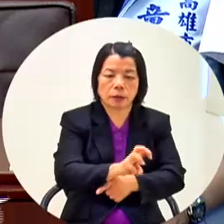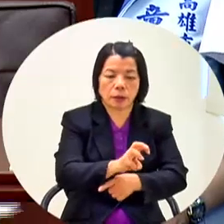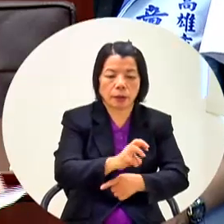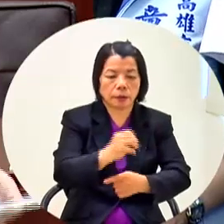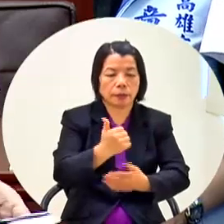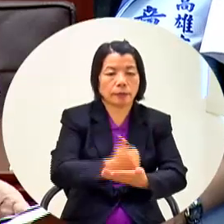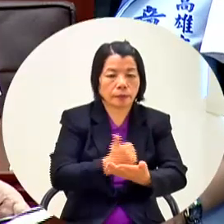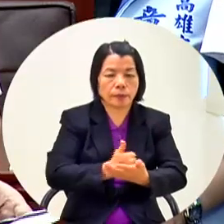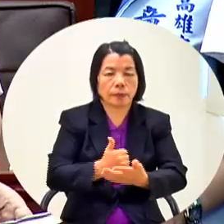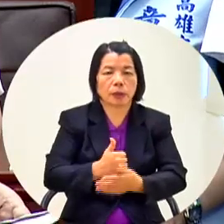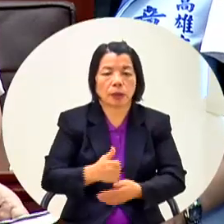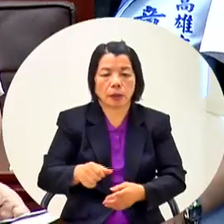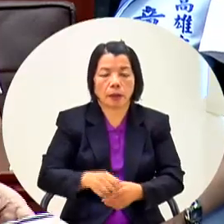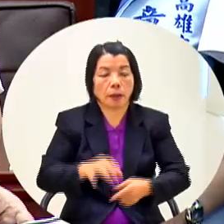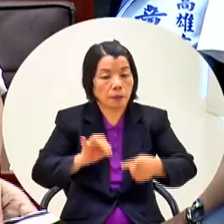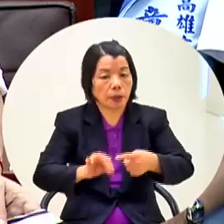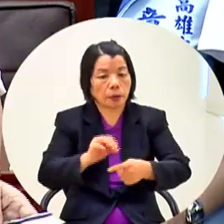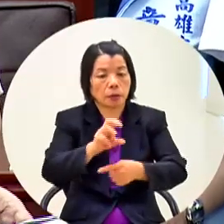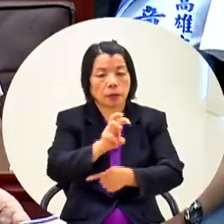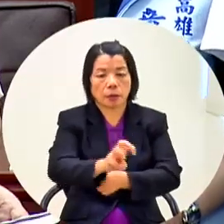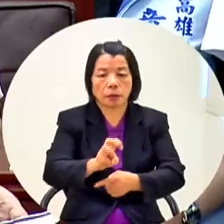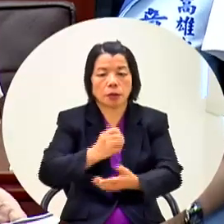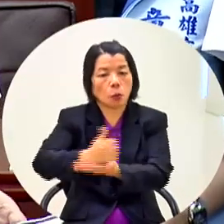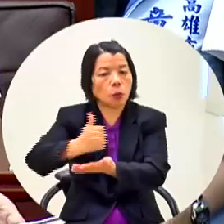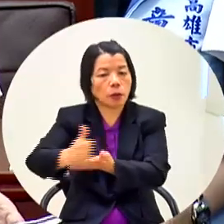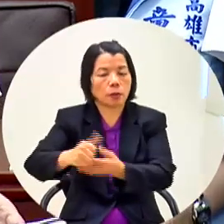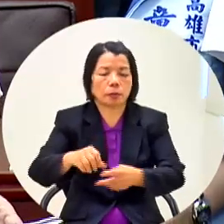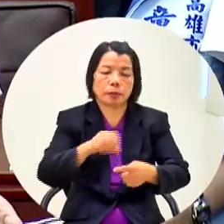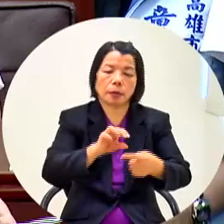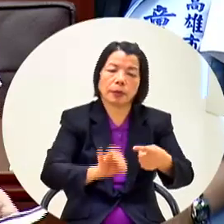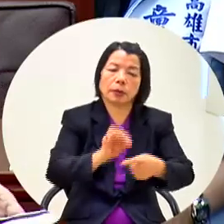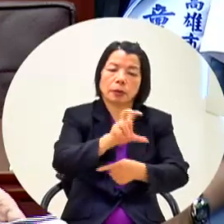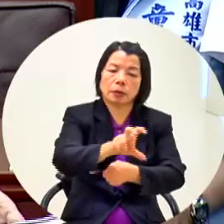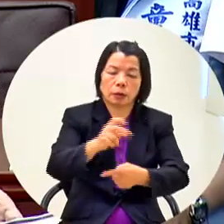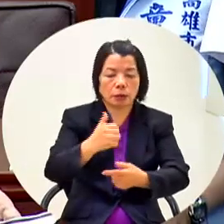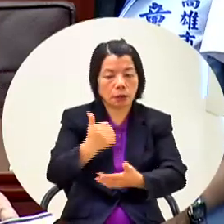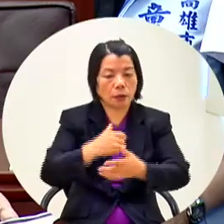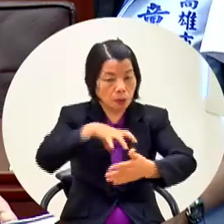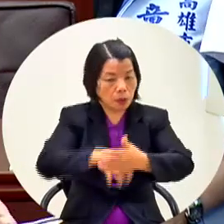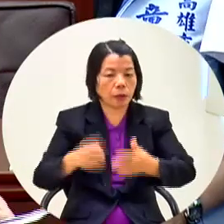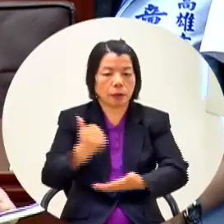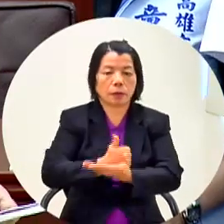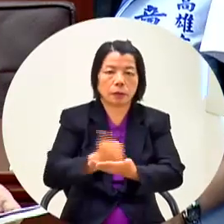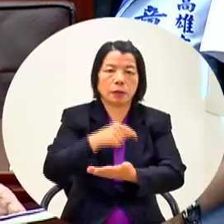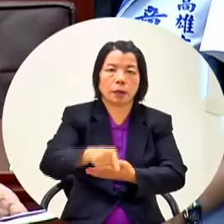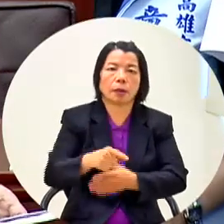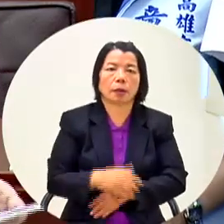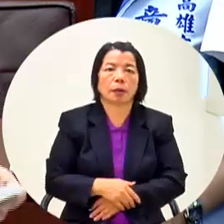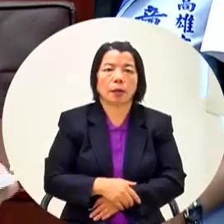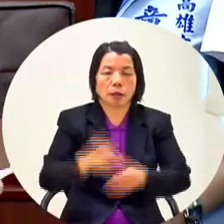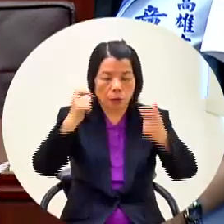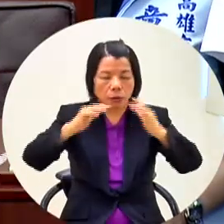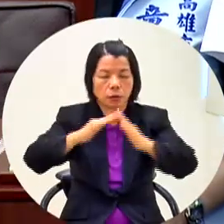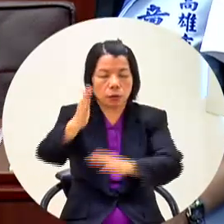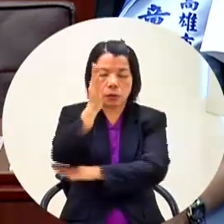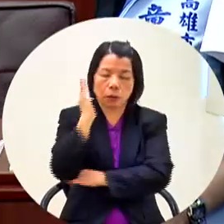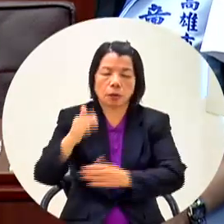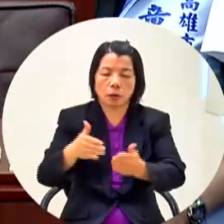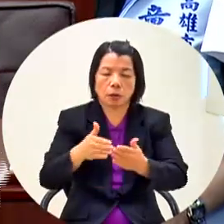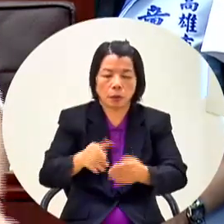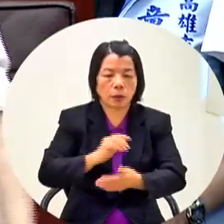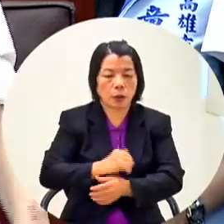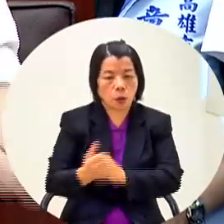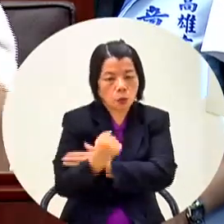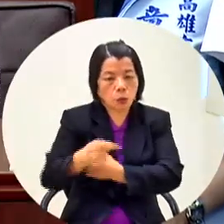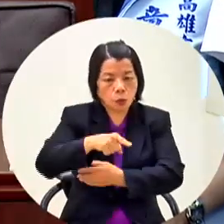销，这个目标高雄市政府农业局还有渔业局绝对不敢忘记，我们一定会去冲这张订单。那